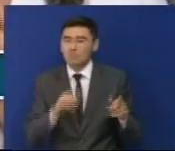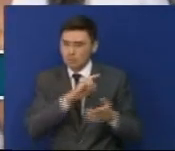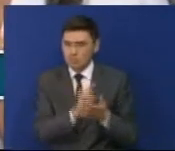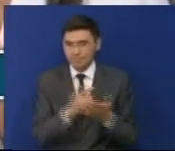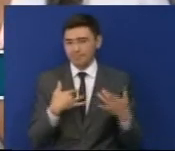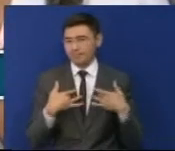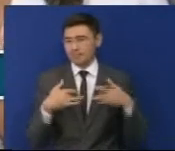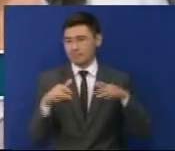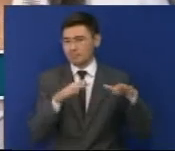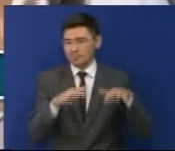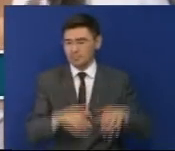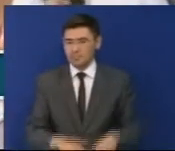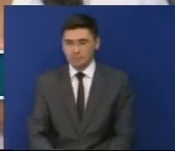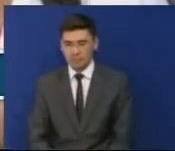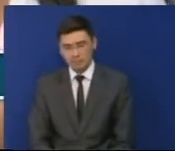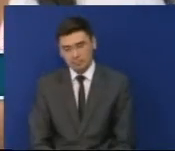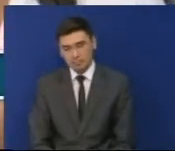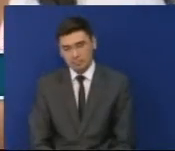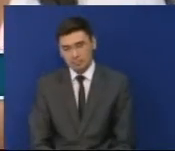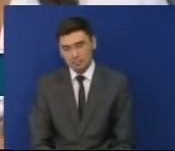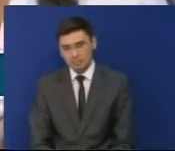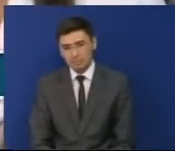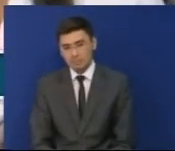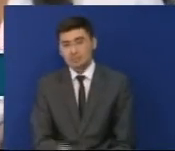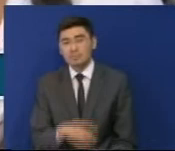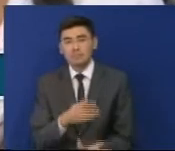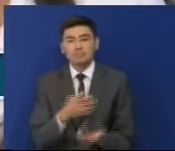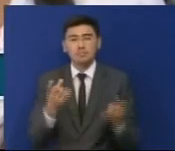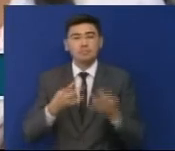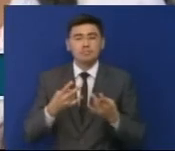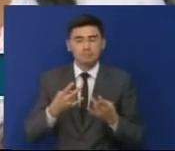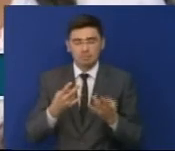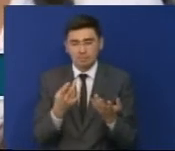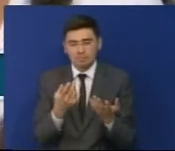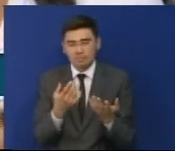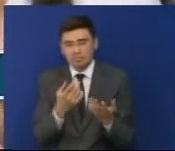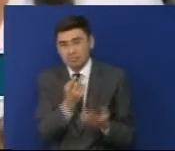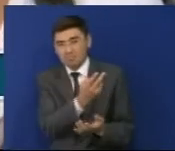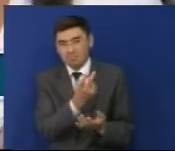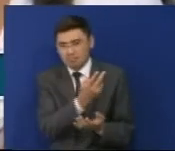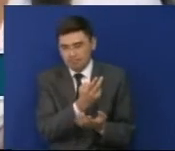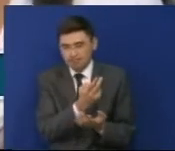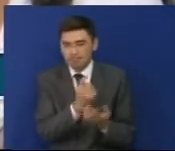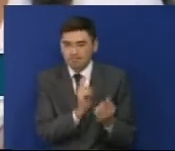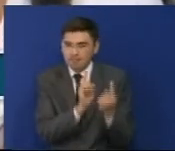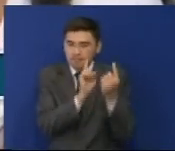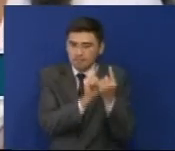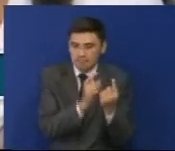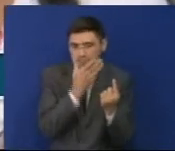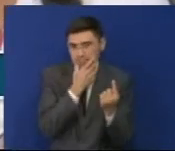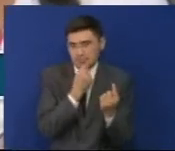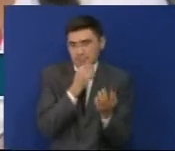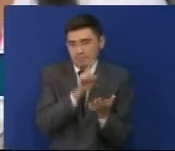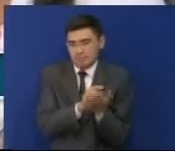бас сахнада партнер екеуі әдемі көріну керек қой екеуі. Сол жағы мен ойладым, уайымдадым. Ең басты уайым сол болды менде. кішкене